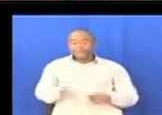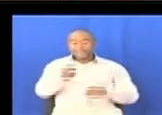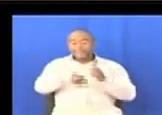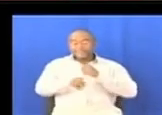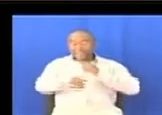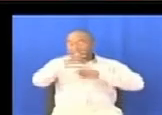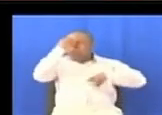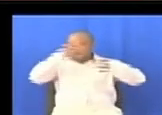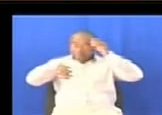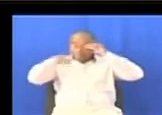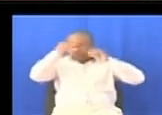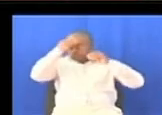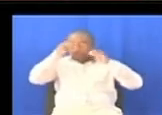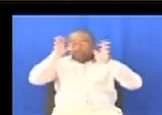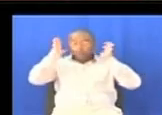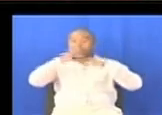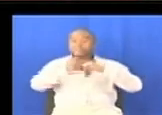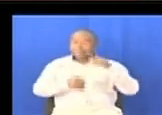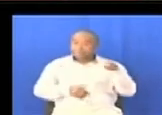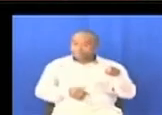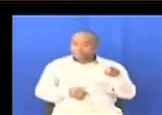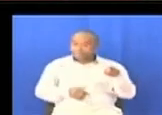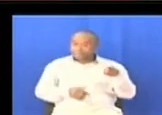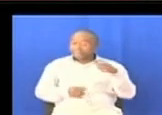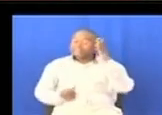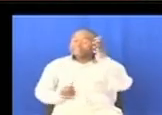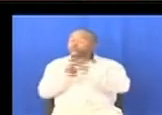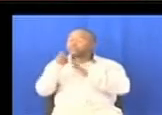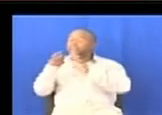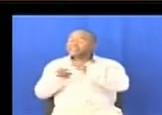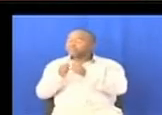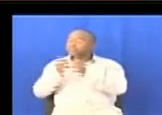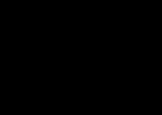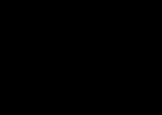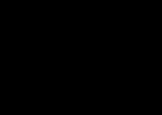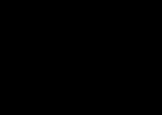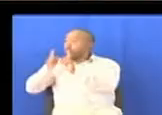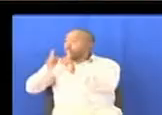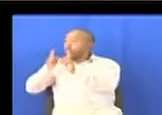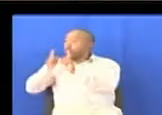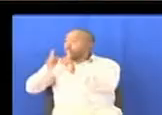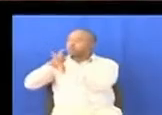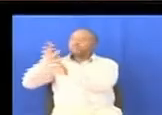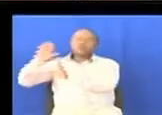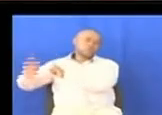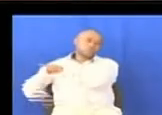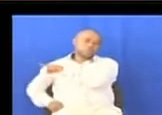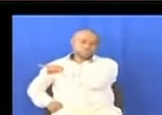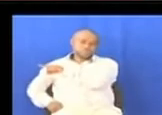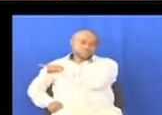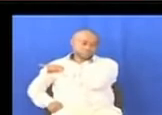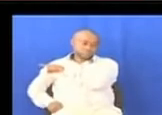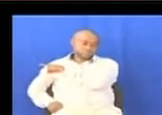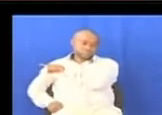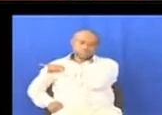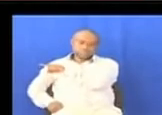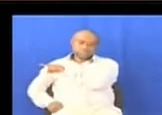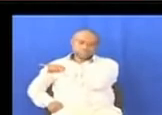yenu Waislamu mmeambiwa, janga likitokea Tabora usilifuate.